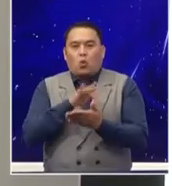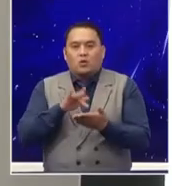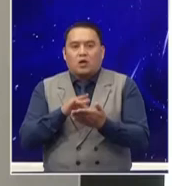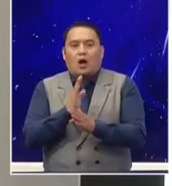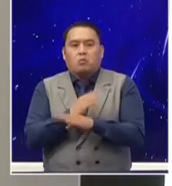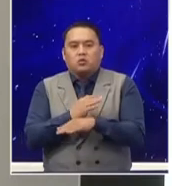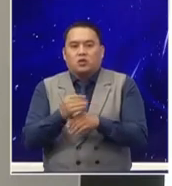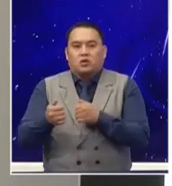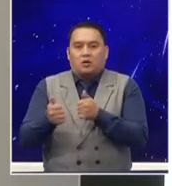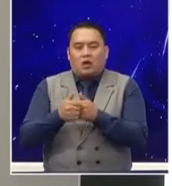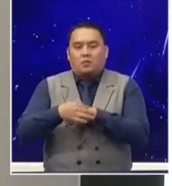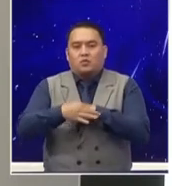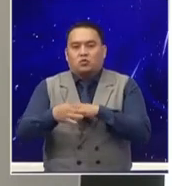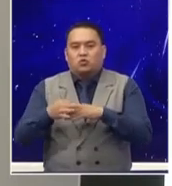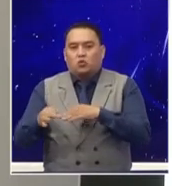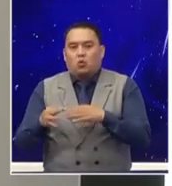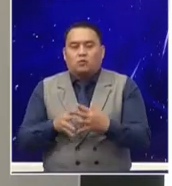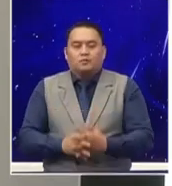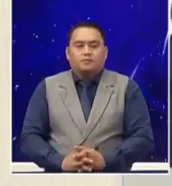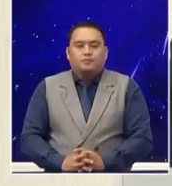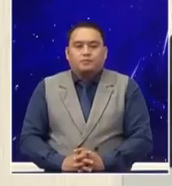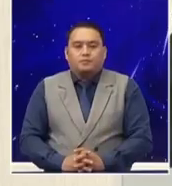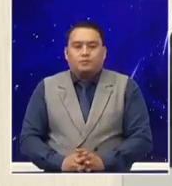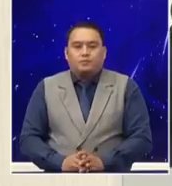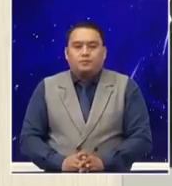и прилегающих к нему населенных пунктов.